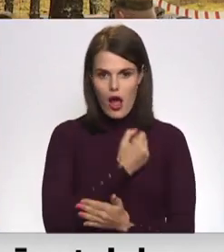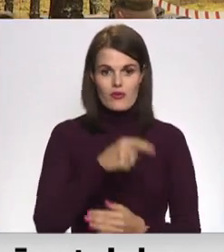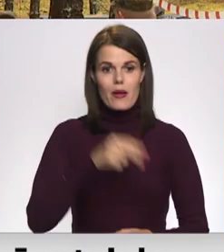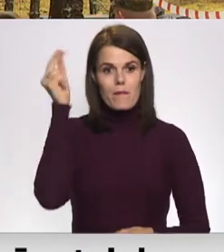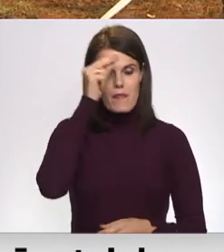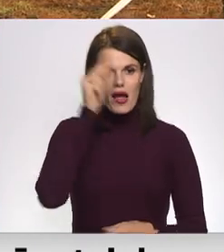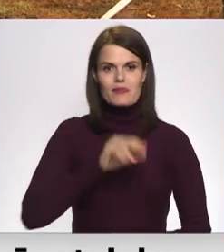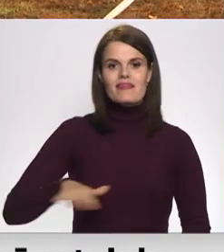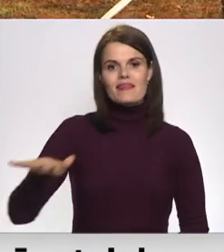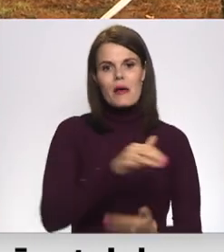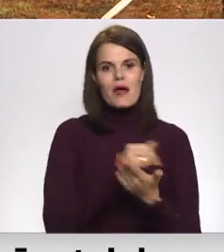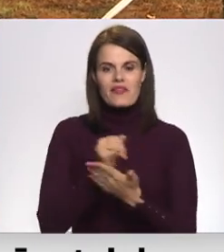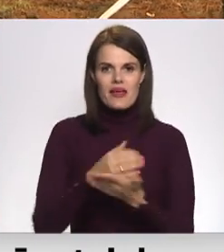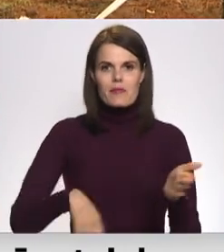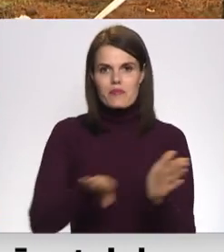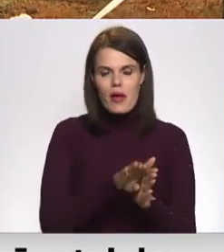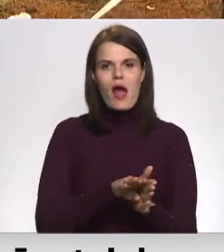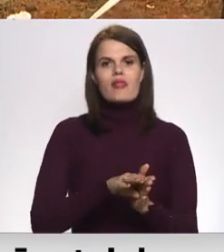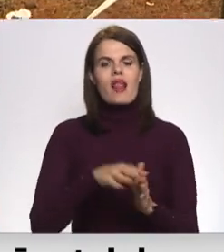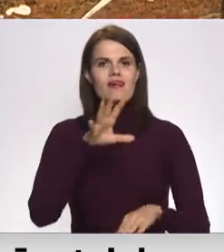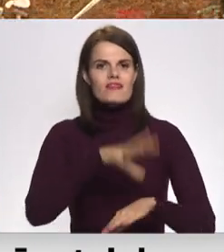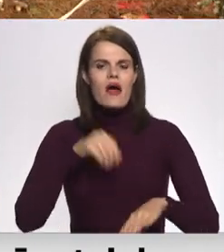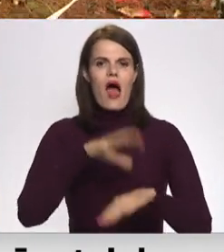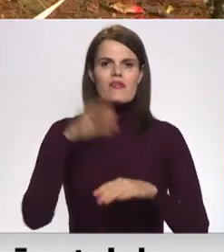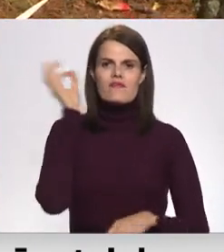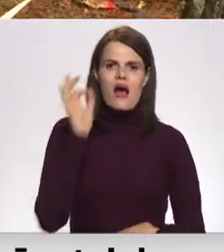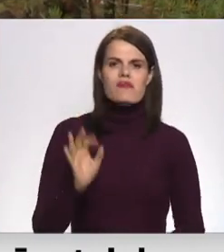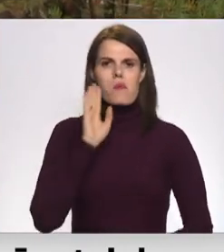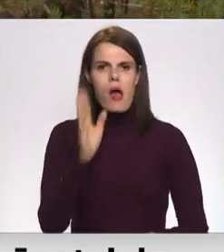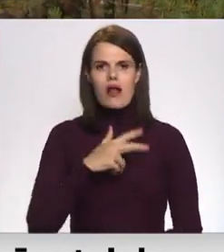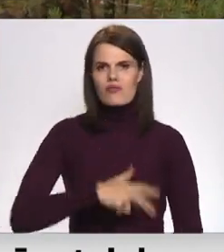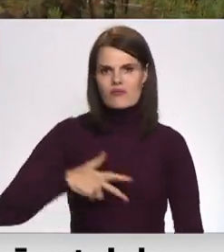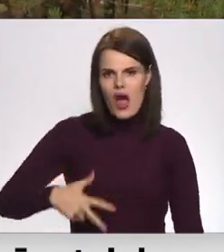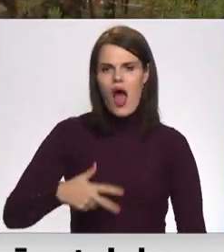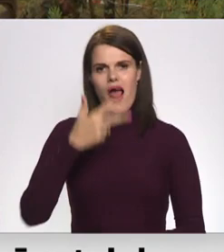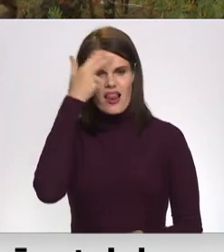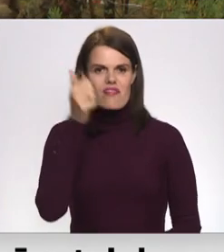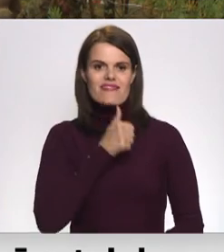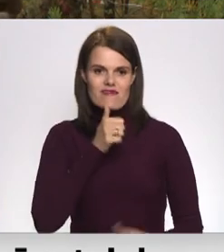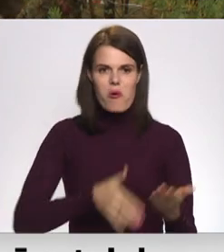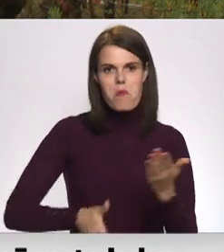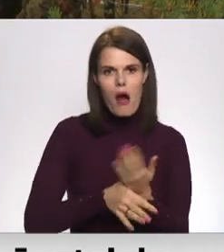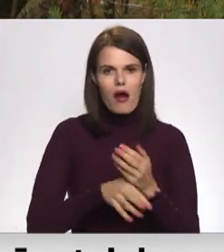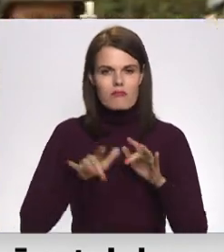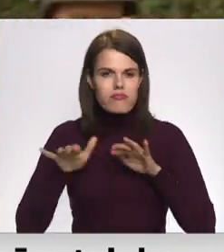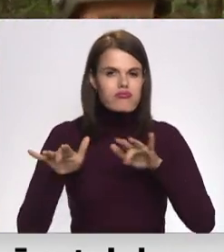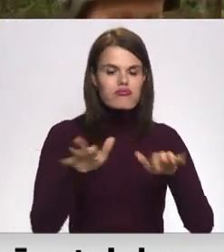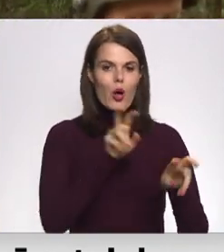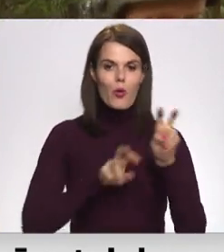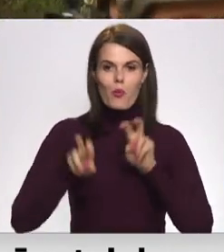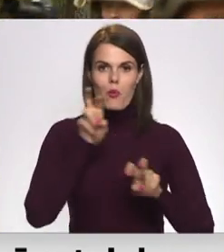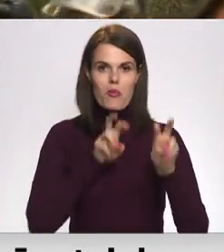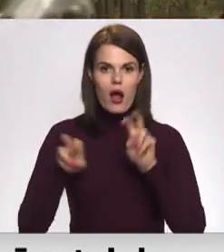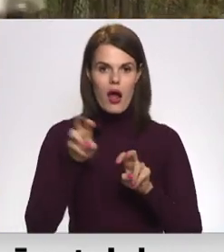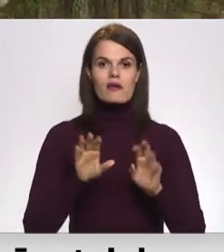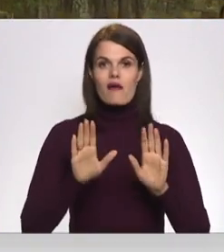attīrīšanā piedalās gan vācieši, gan zviedri, beļģi, dāņi, gan mūsu tuvākie kaimiņi – lietuvieši un igauņi. Šeit var redzēt, ka vācu